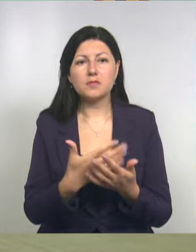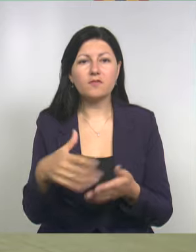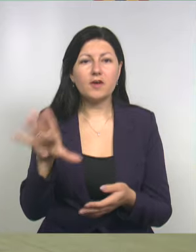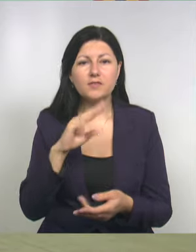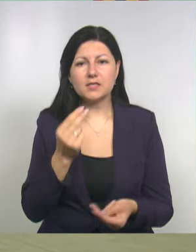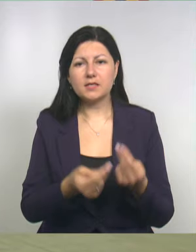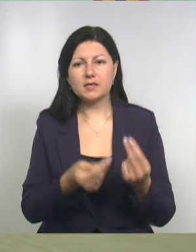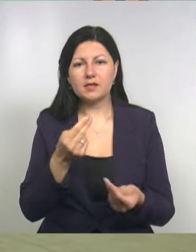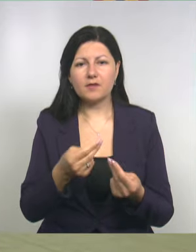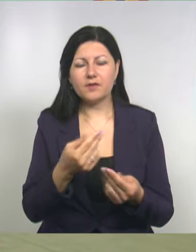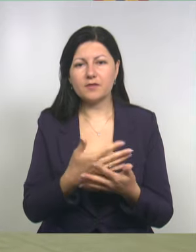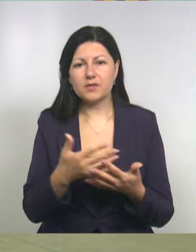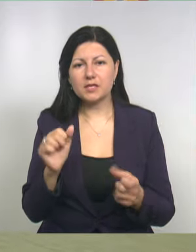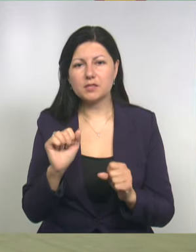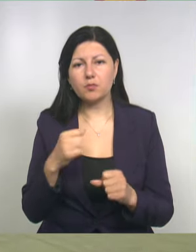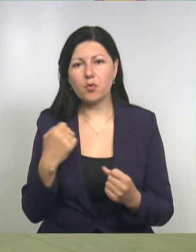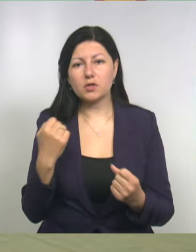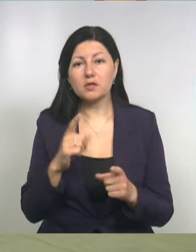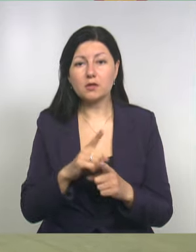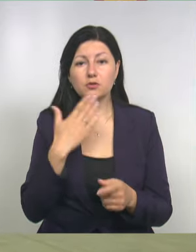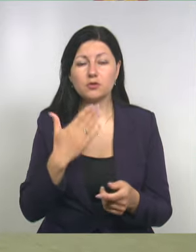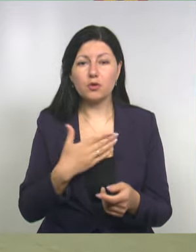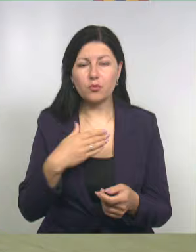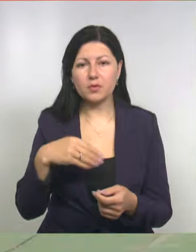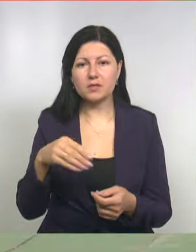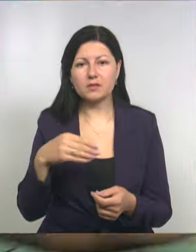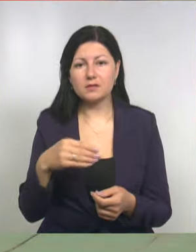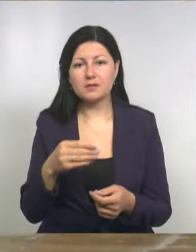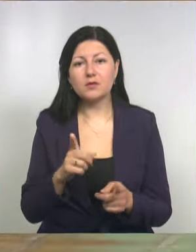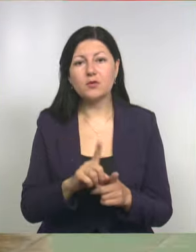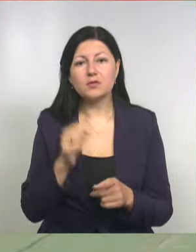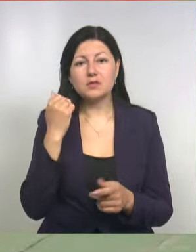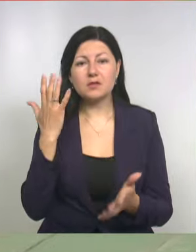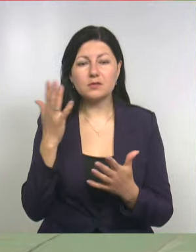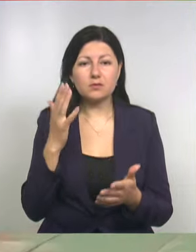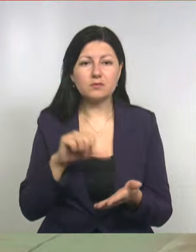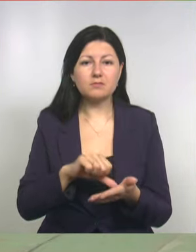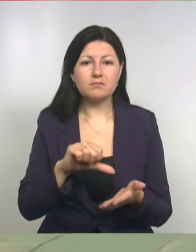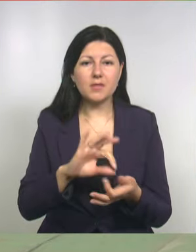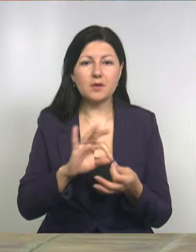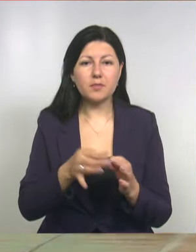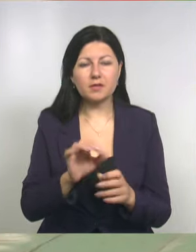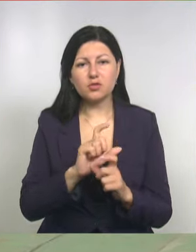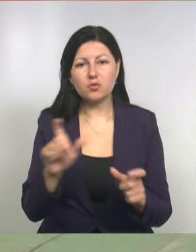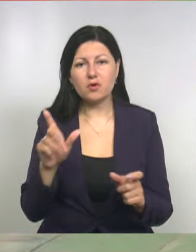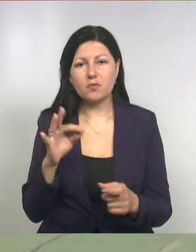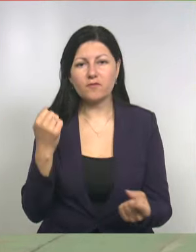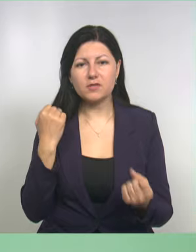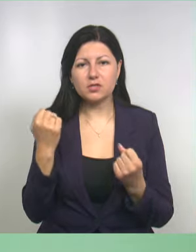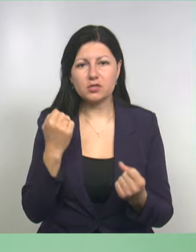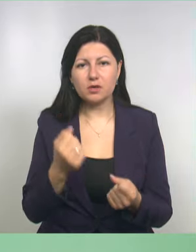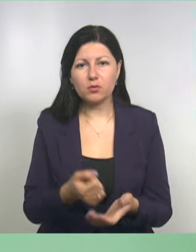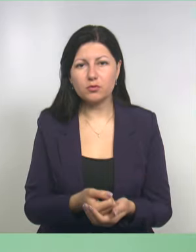спорта. Парень также любит большой настольный теннис. На днях старосколец стал призером Всероссийской олимпиады школьников по физической